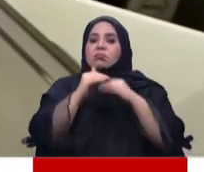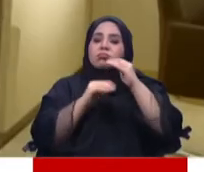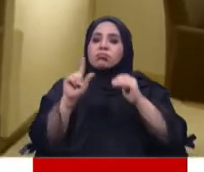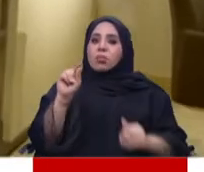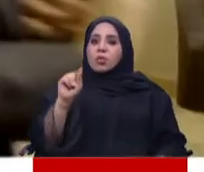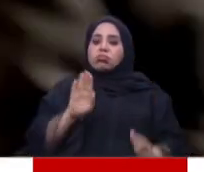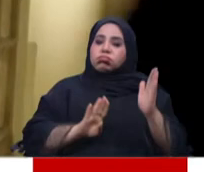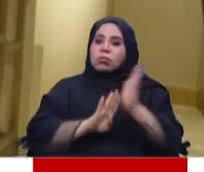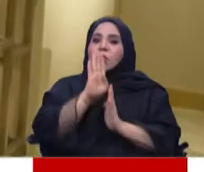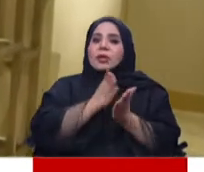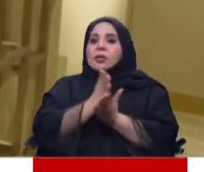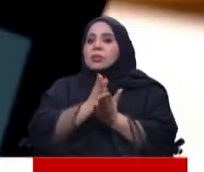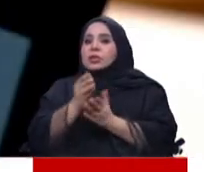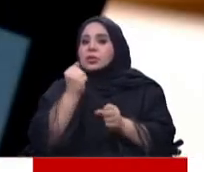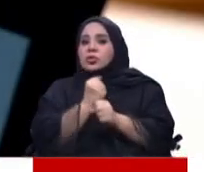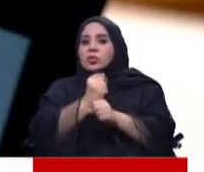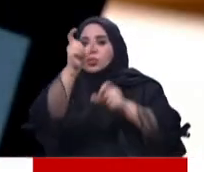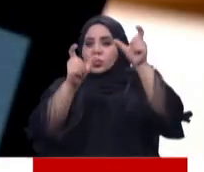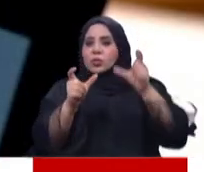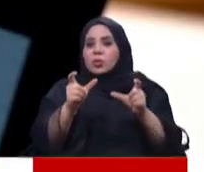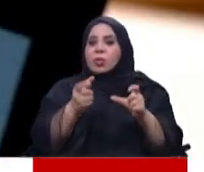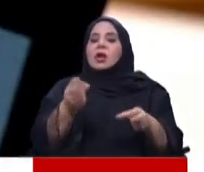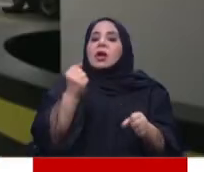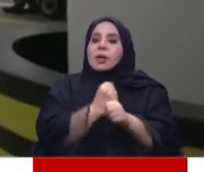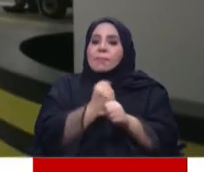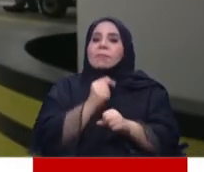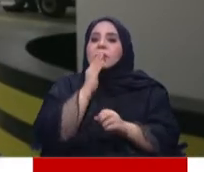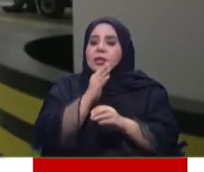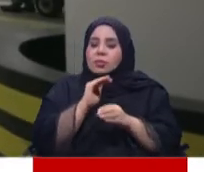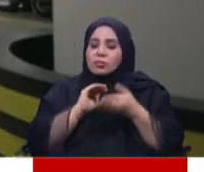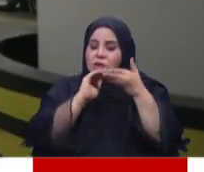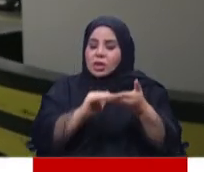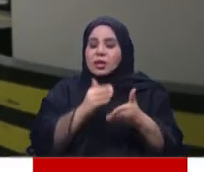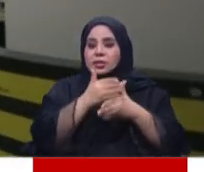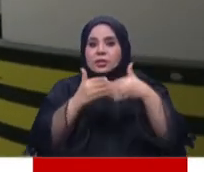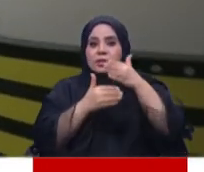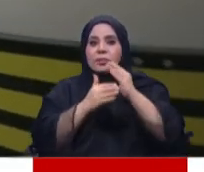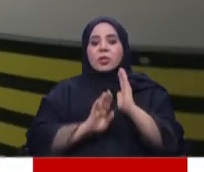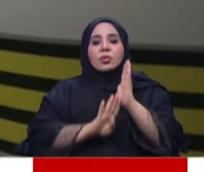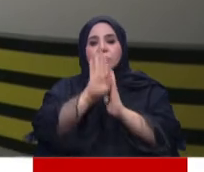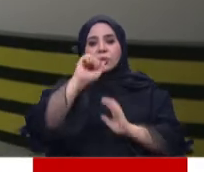والتقدم في المجالات العمالية للمشاركة في نماء الوطن وازدهاره.